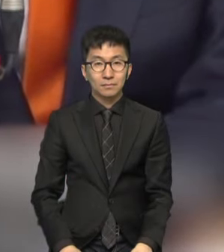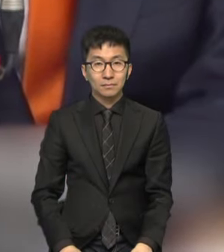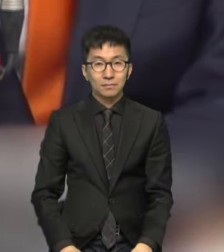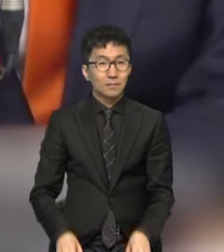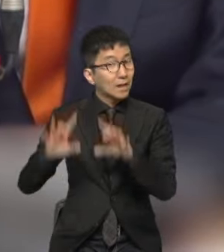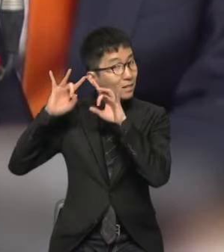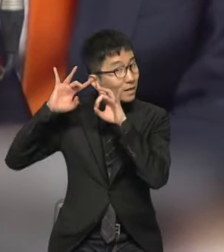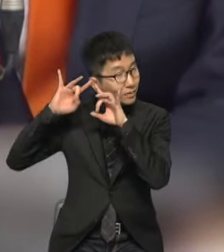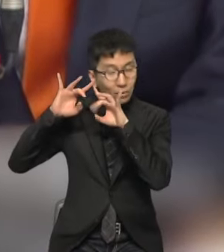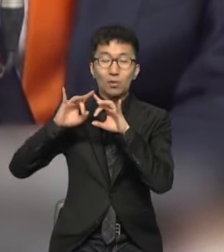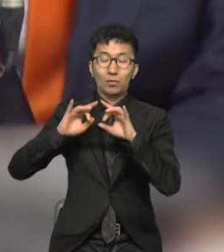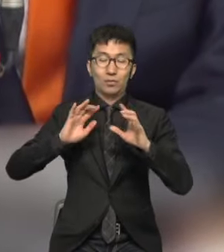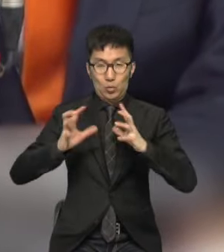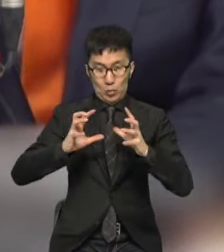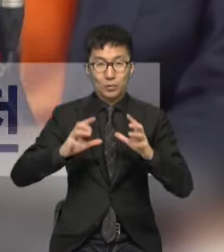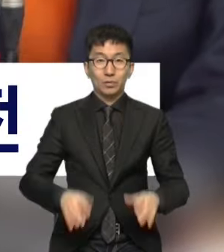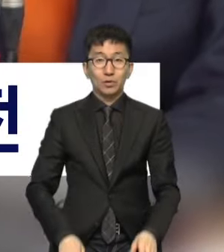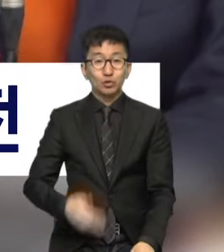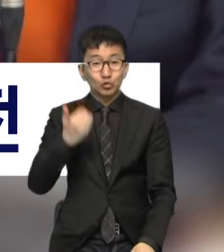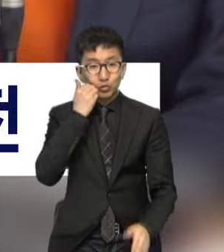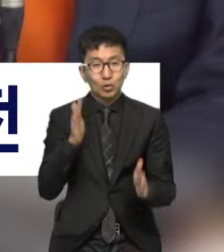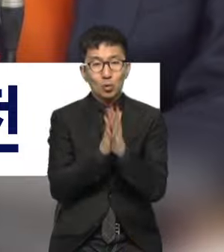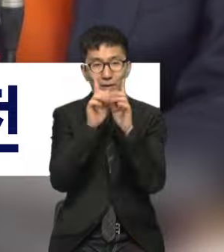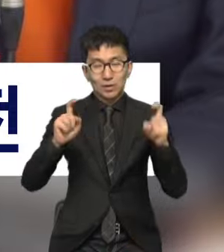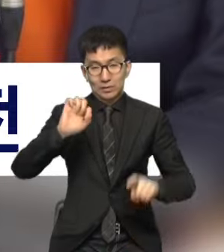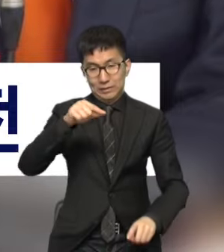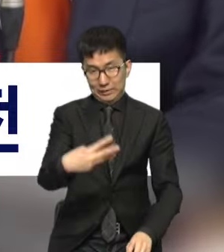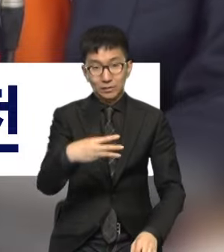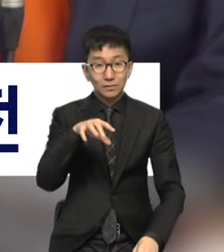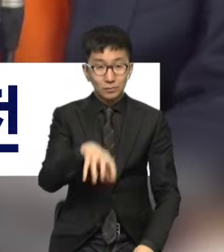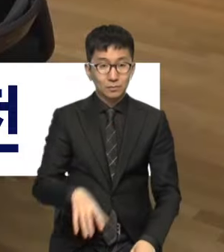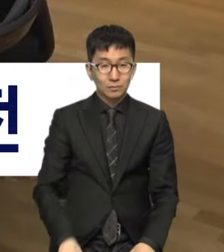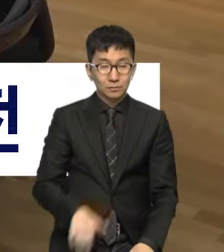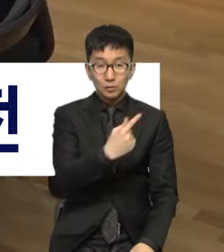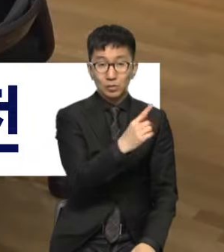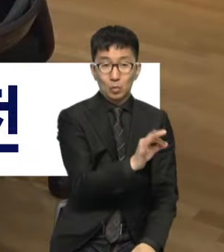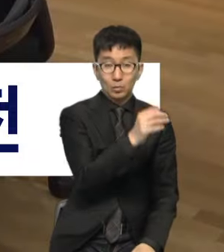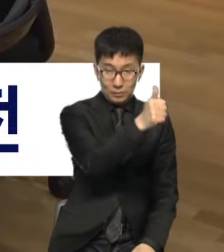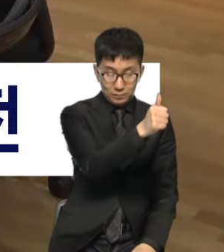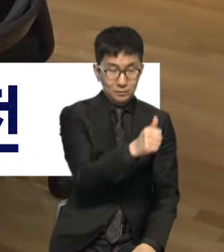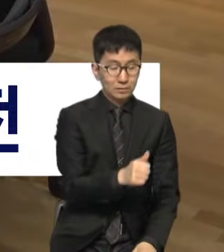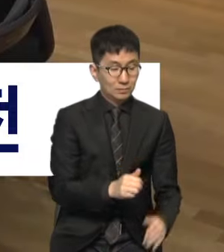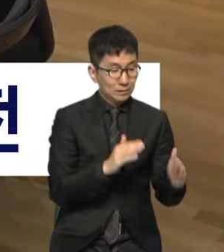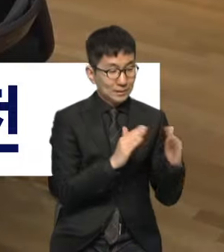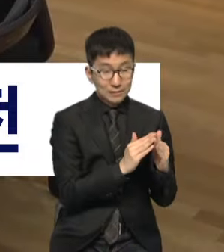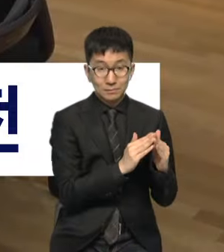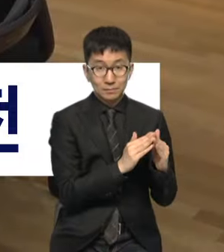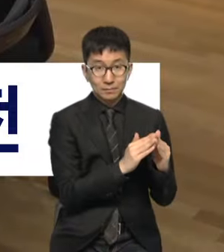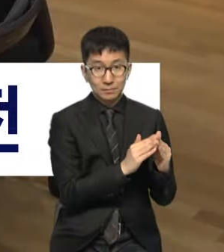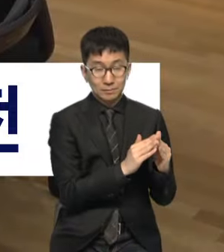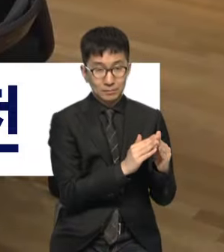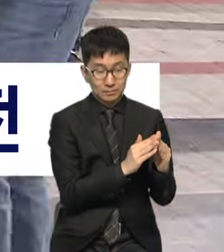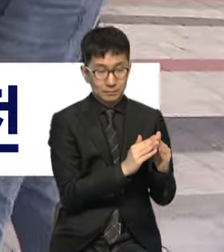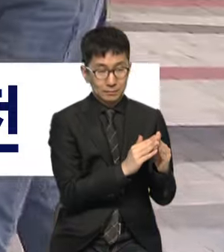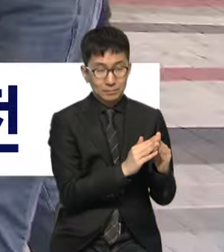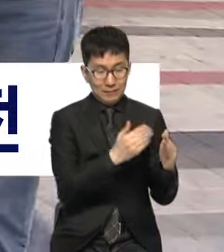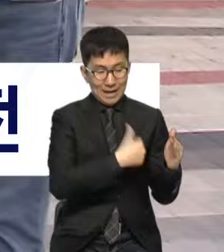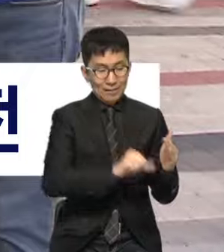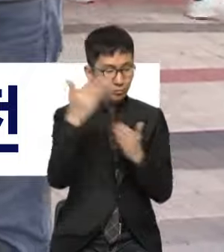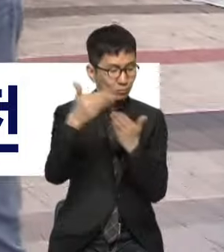라디오 프로그램 토론회에 나선 경기 화성을 새 후보. 아들에게 다가구 주택을 증여한 민주당 공영훈 후보의